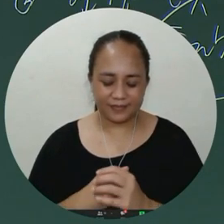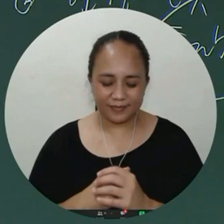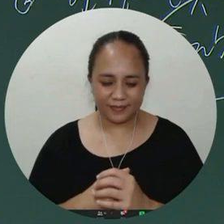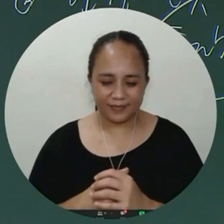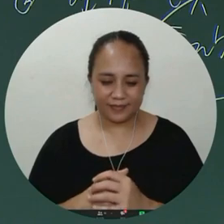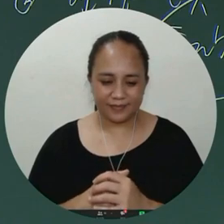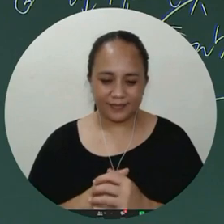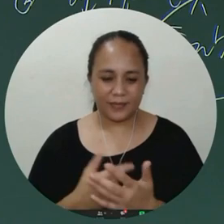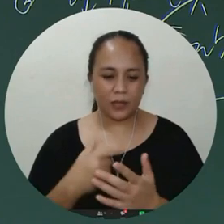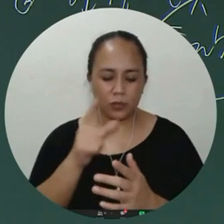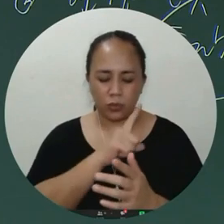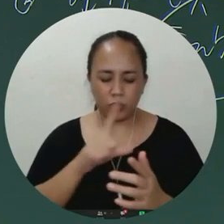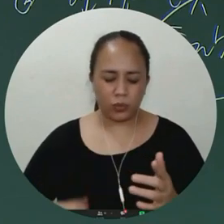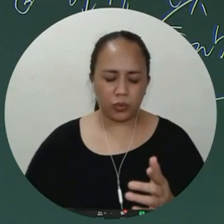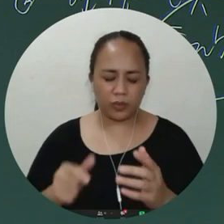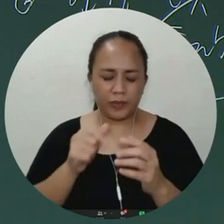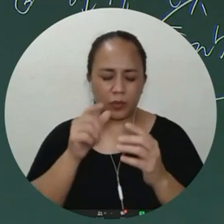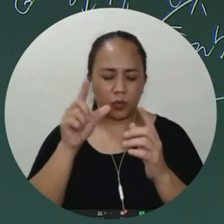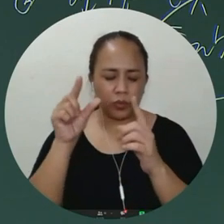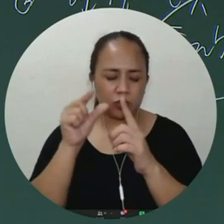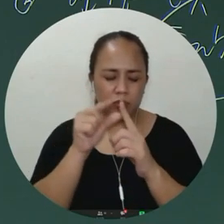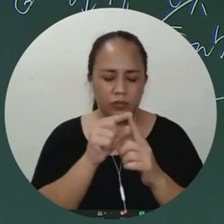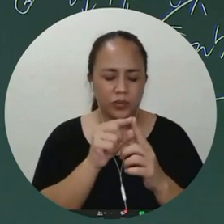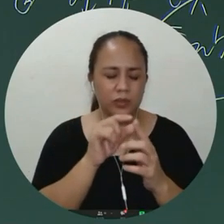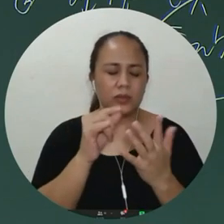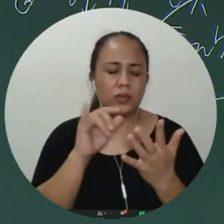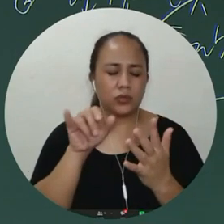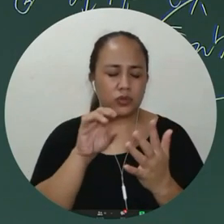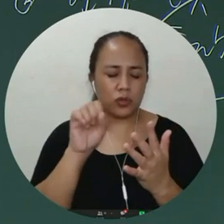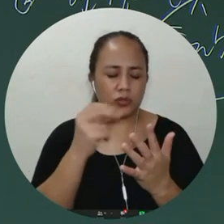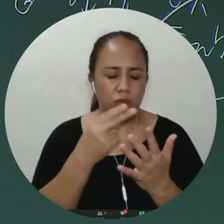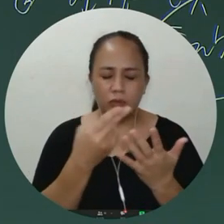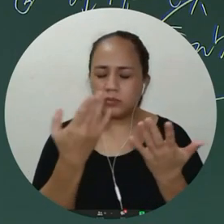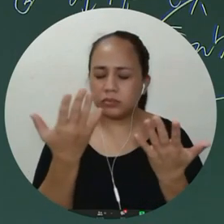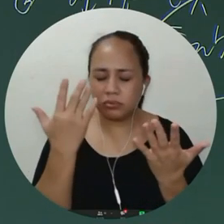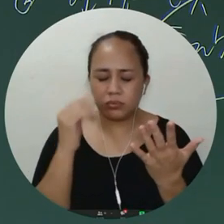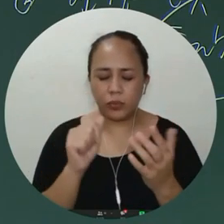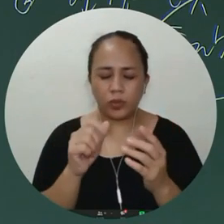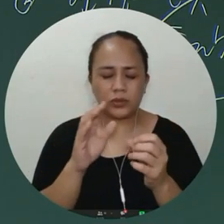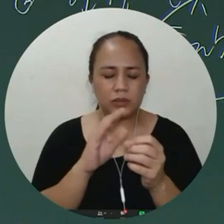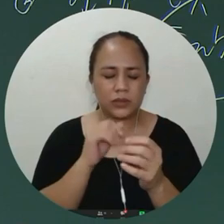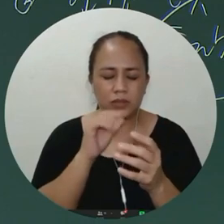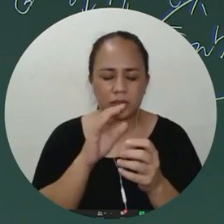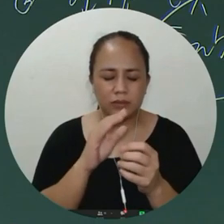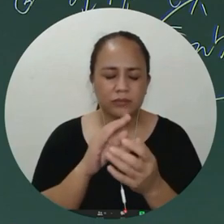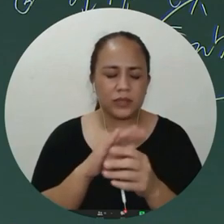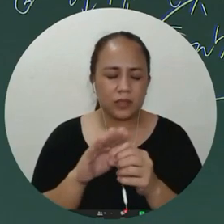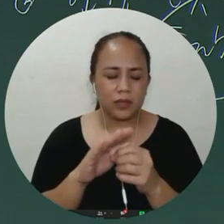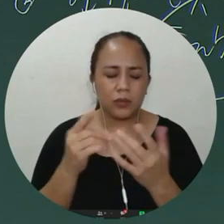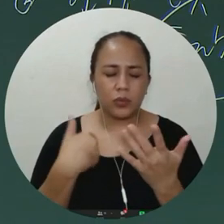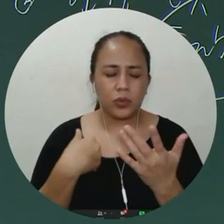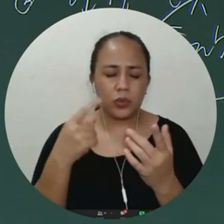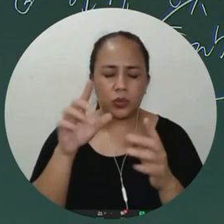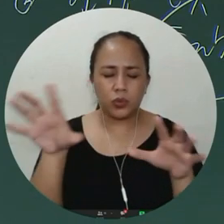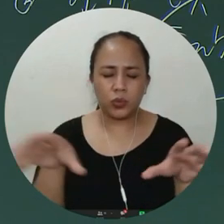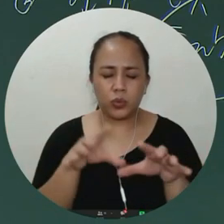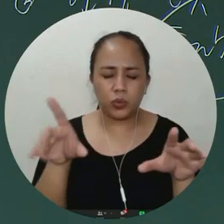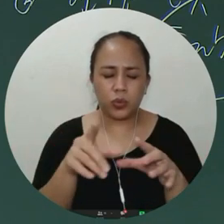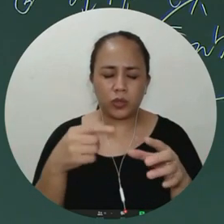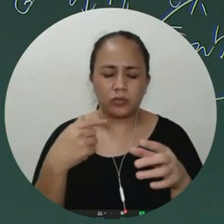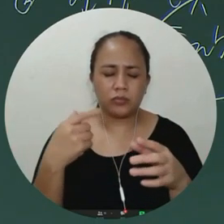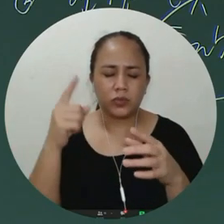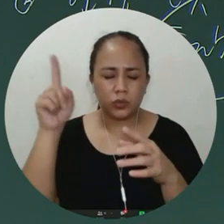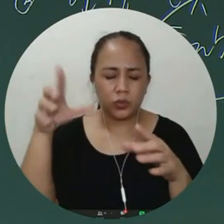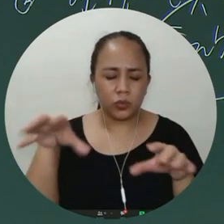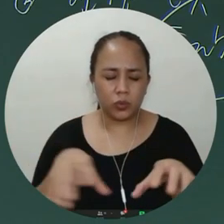주옵소서. Lord, may the word of John chapter 14 verse 12 that you have given to us were insufficient when you said whoever believes in me will do the works I have been doing and they will do even greater